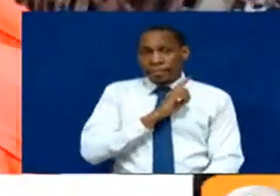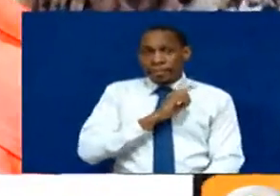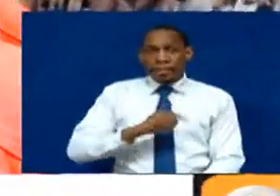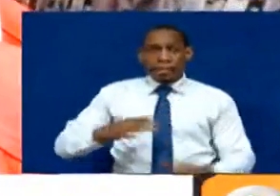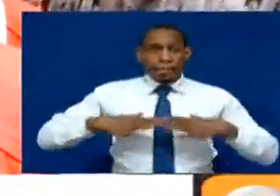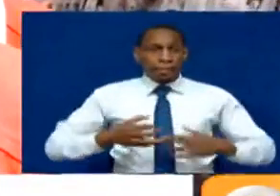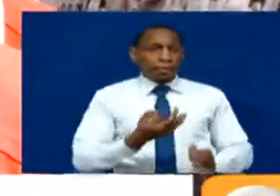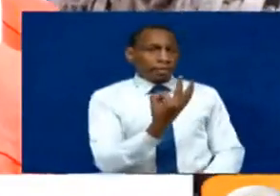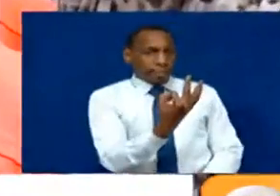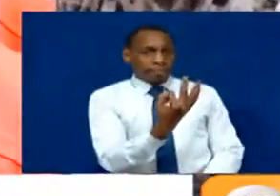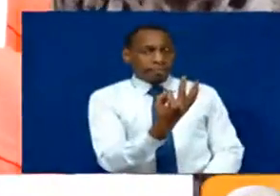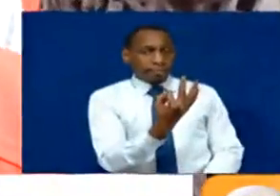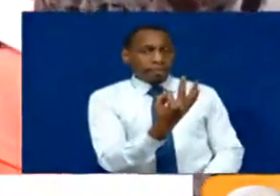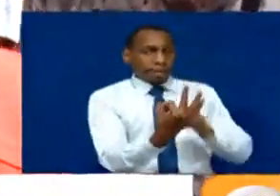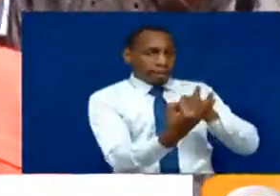na watatu